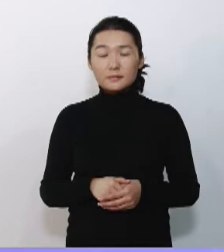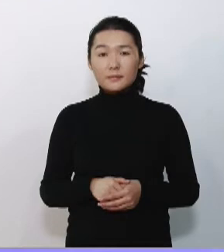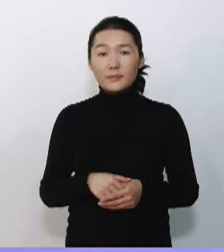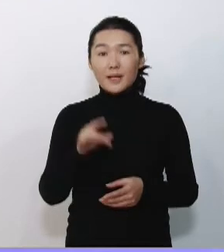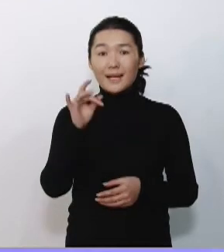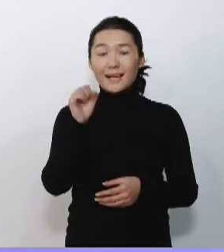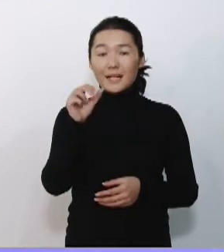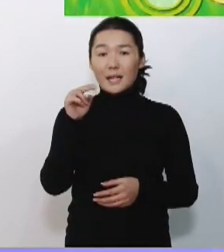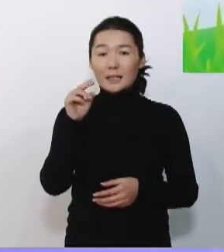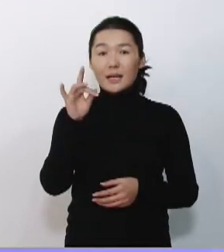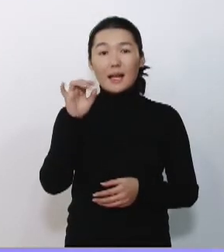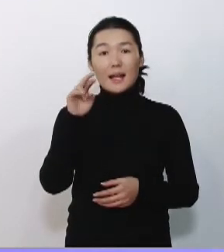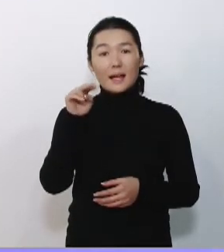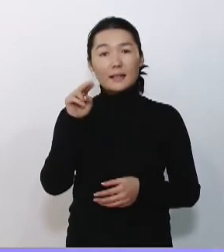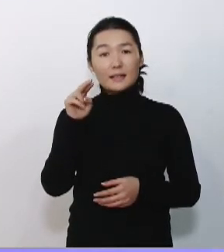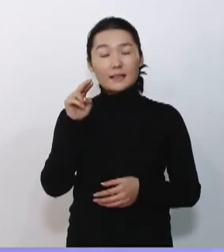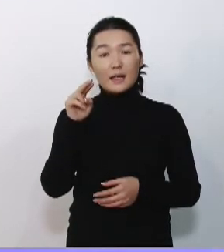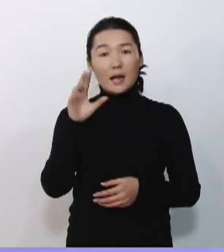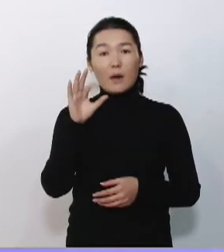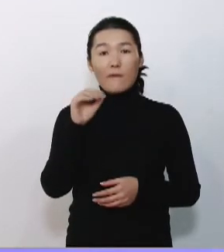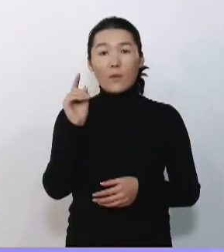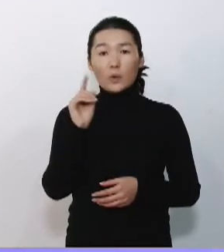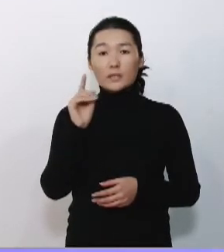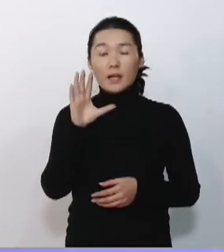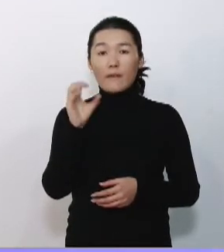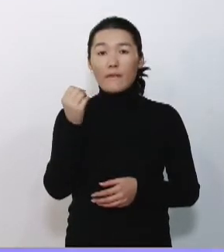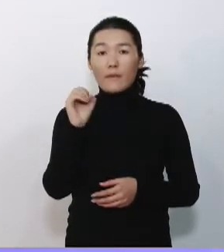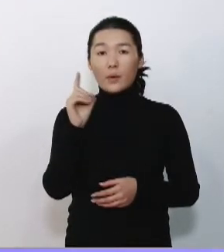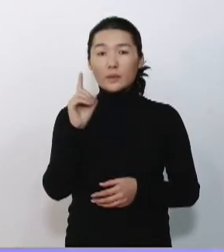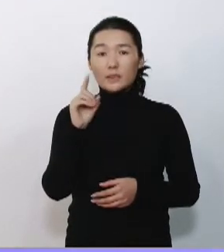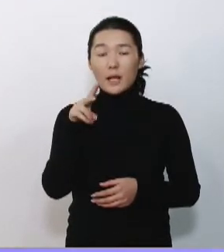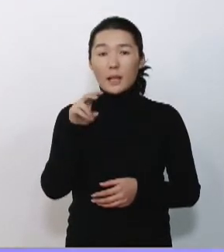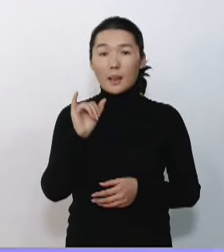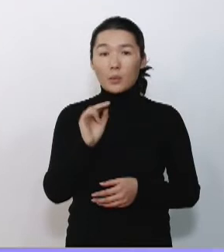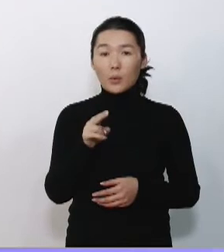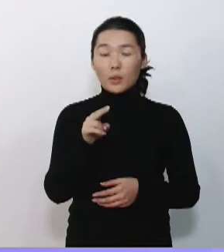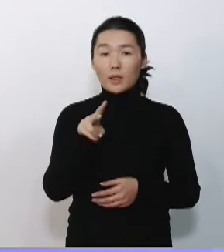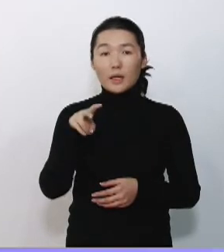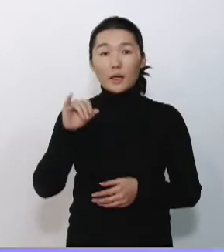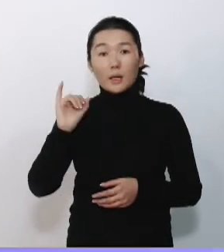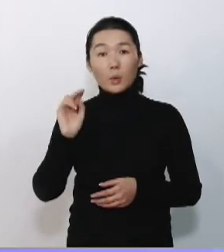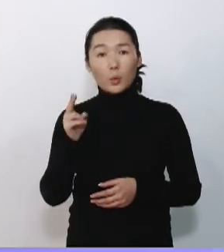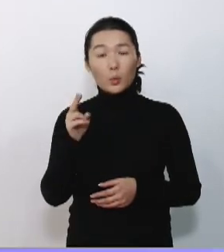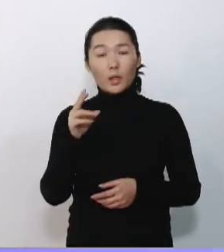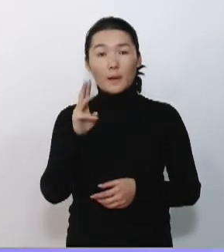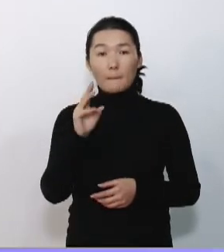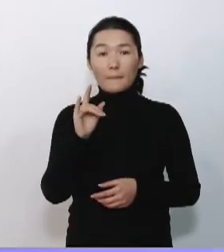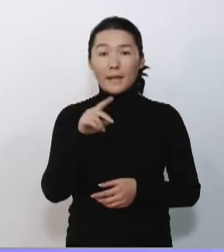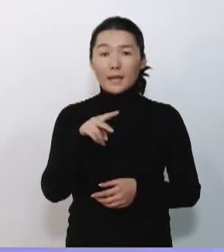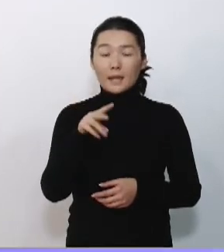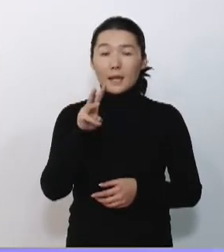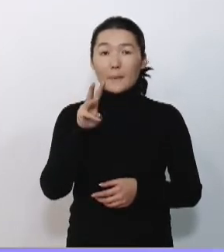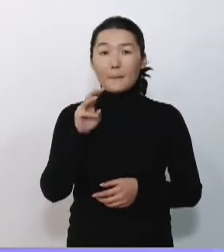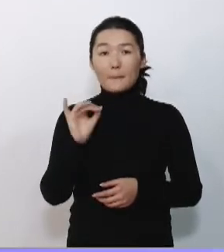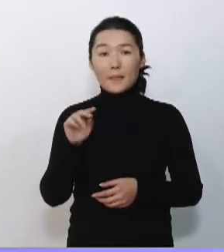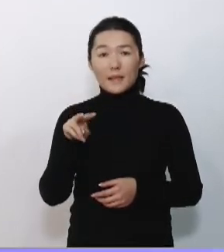Рад, ряд, воз, вез, лук, люк, мыл,